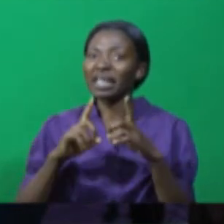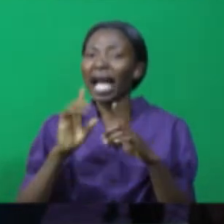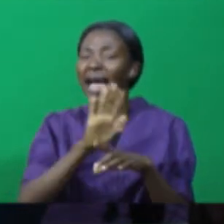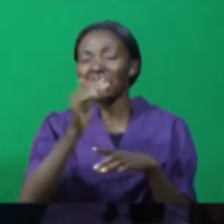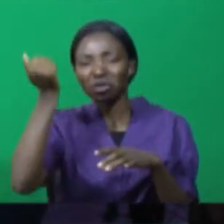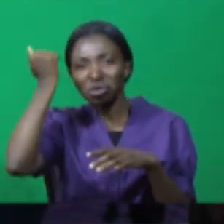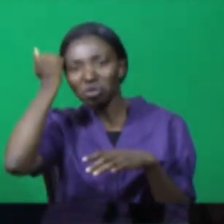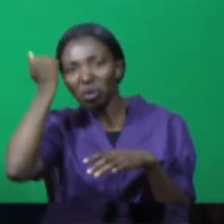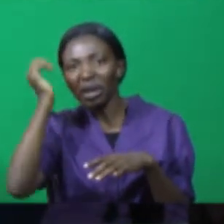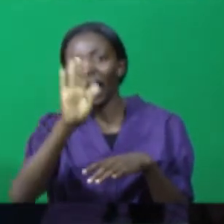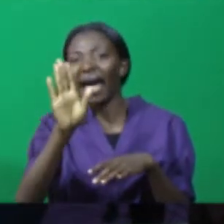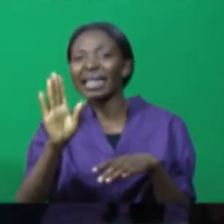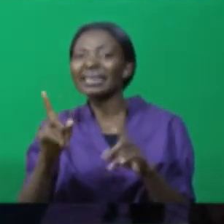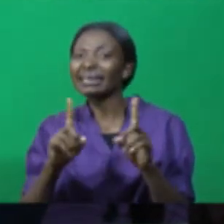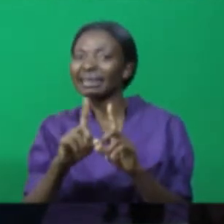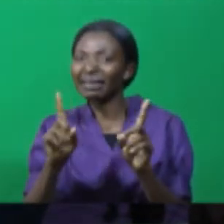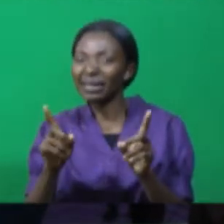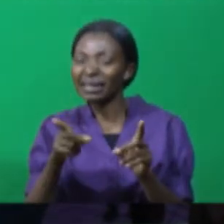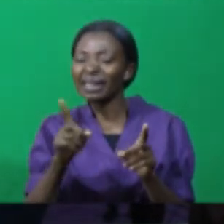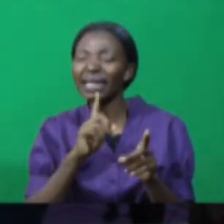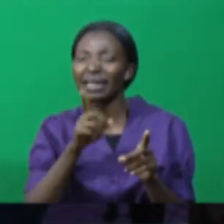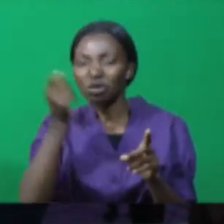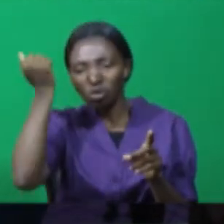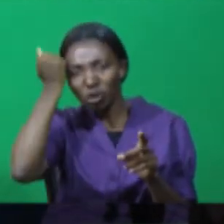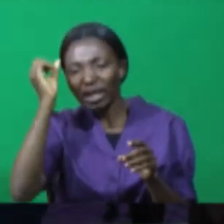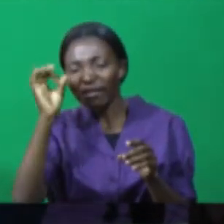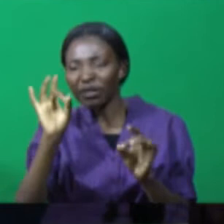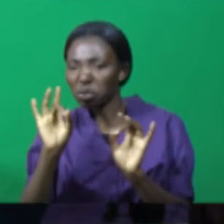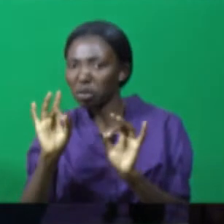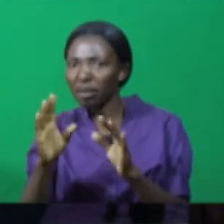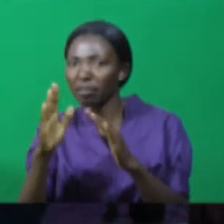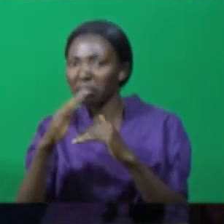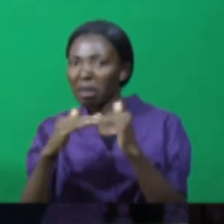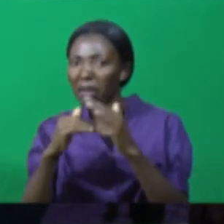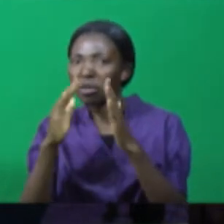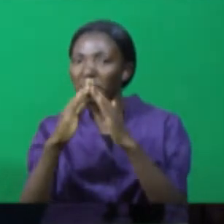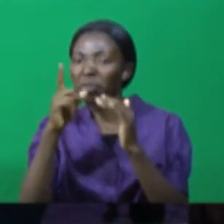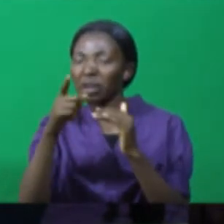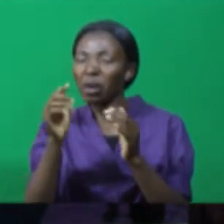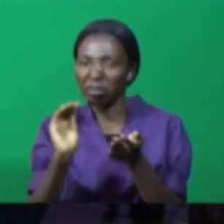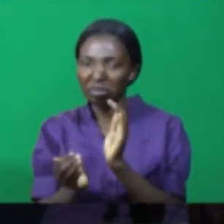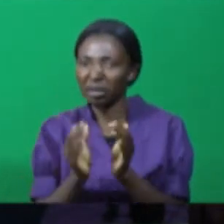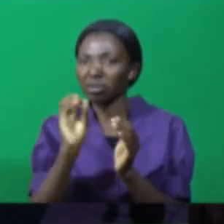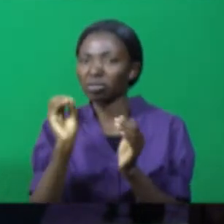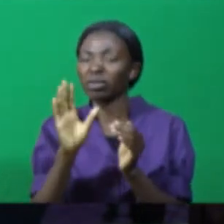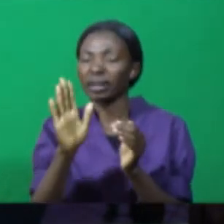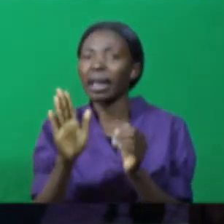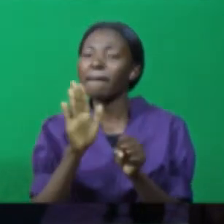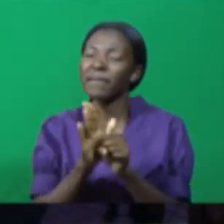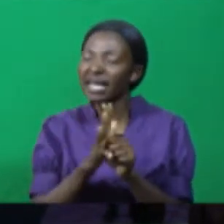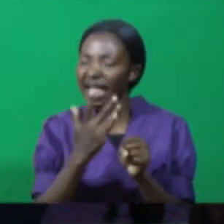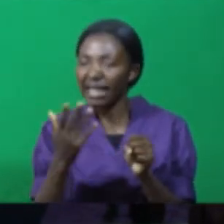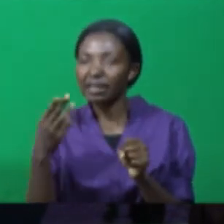chidombo. Vamwe kana kungonzi chidhina ichi. Ukanochisa pa wall yemba. Wachengeteka.